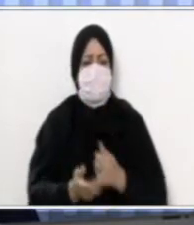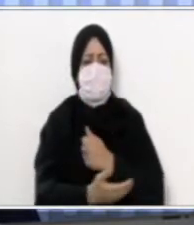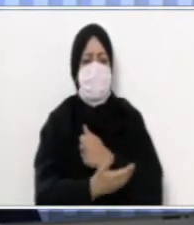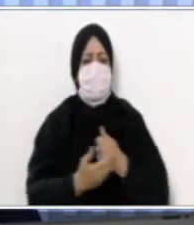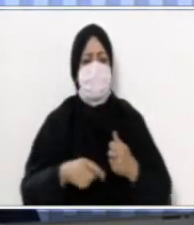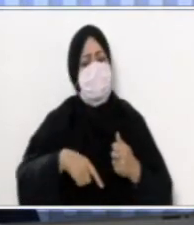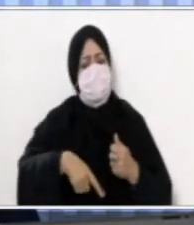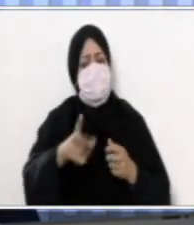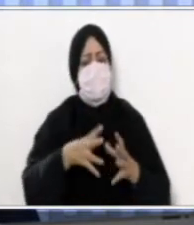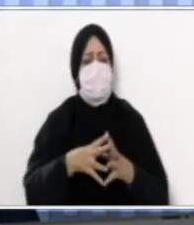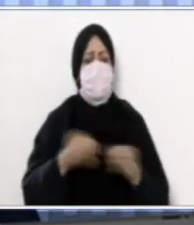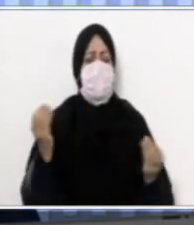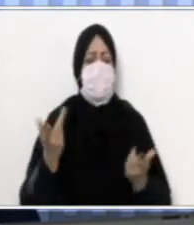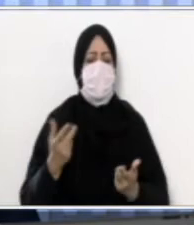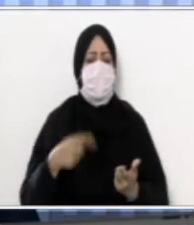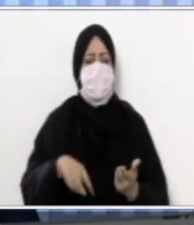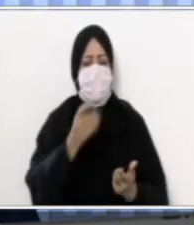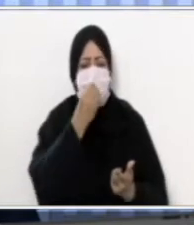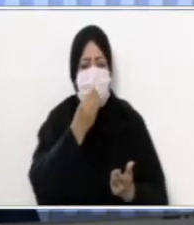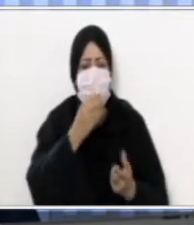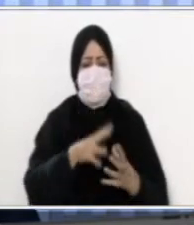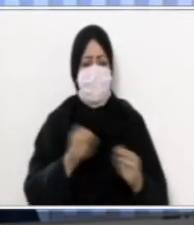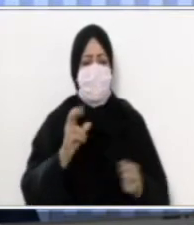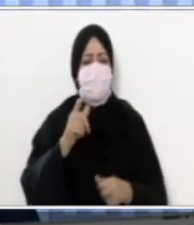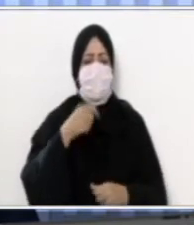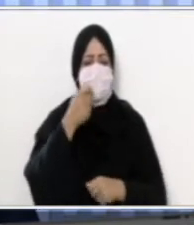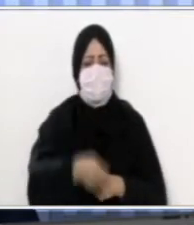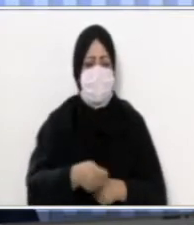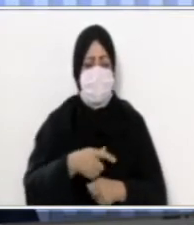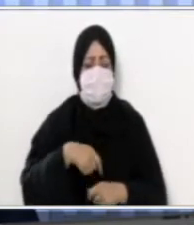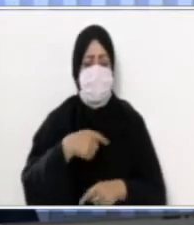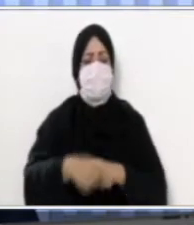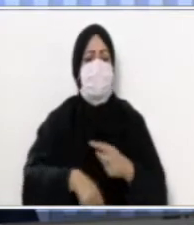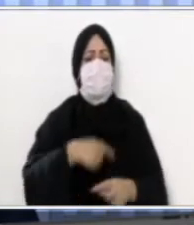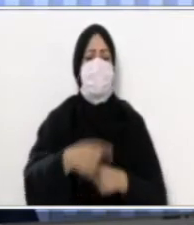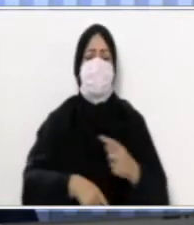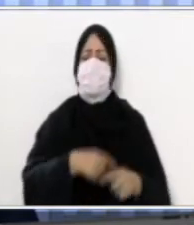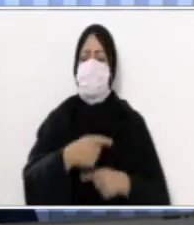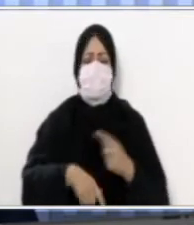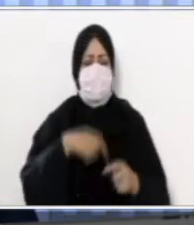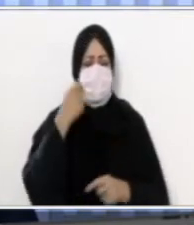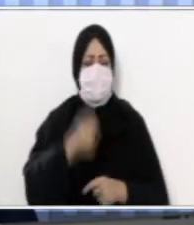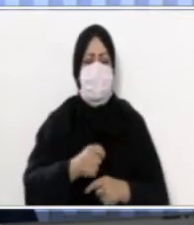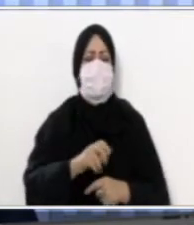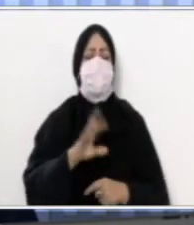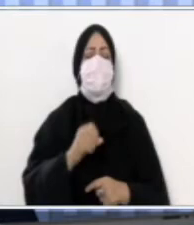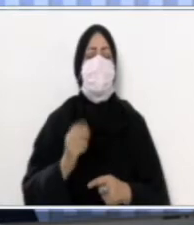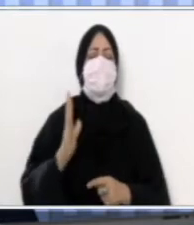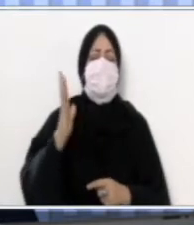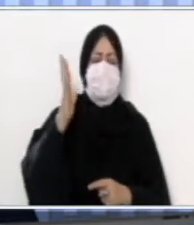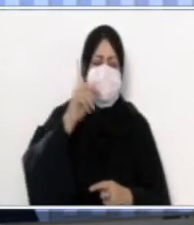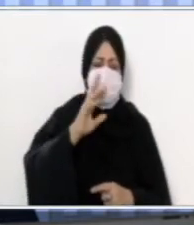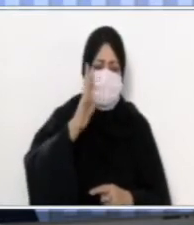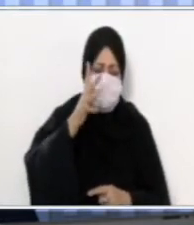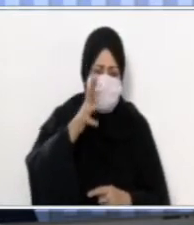صدقة. لكن صدقة الجارية ما يستمر نفعها، ما ينتهيش الحفر البئر هذا، كل ما يجي